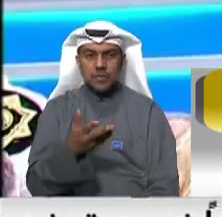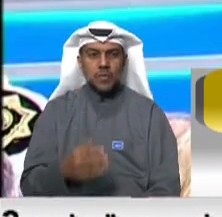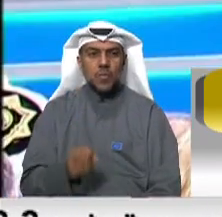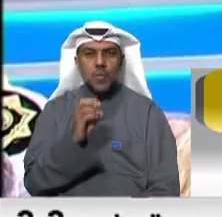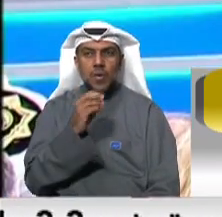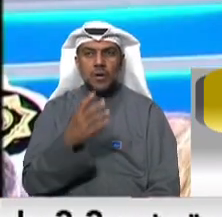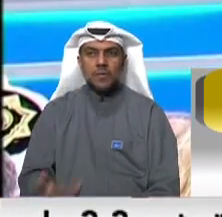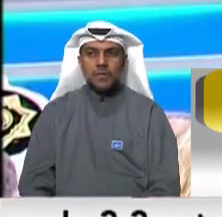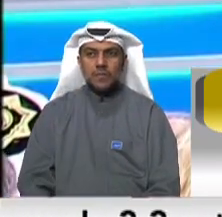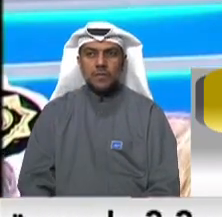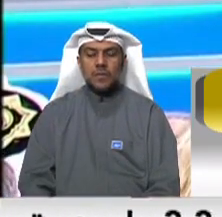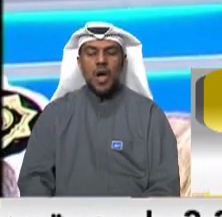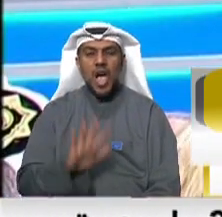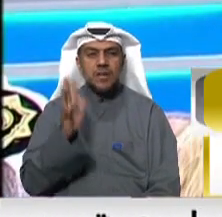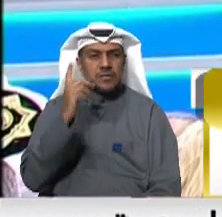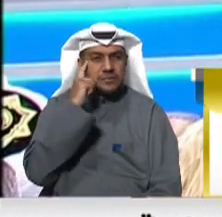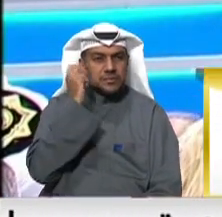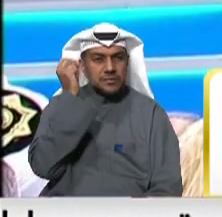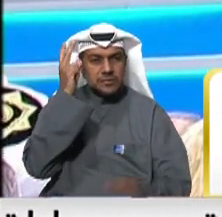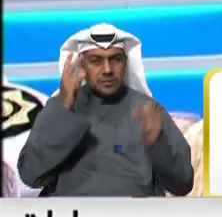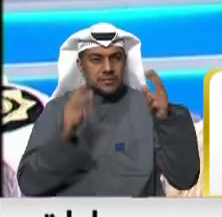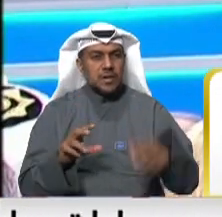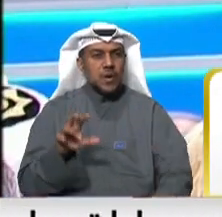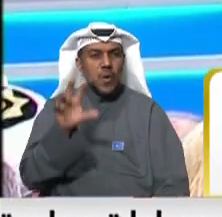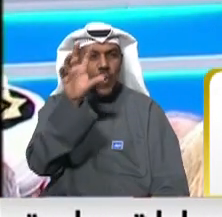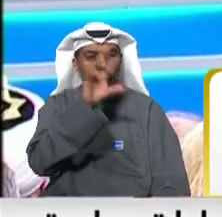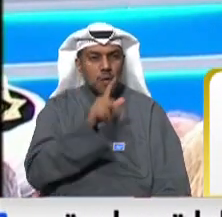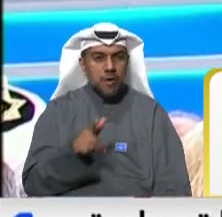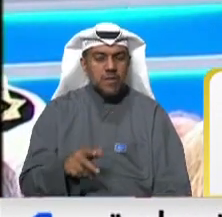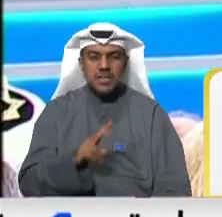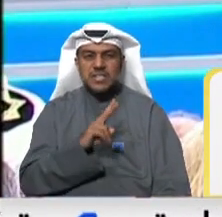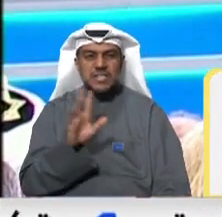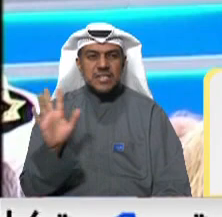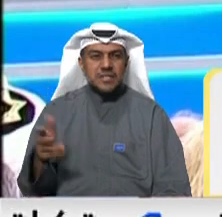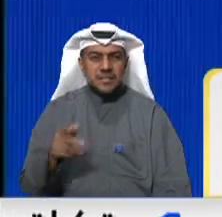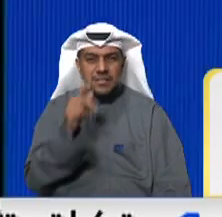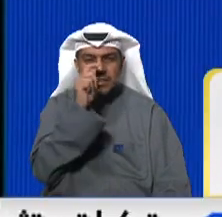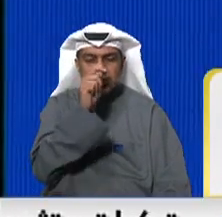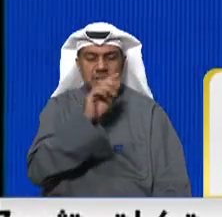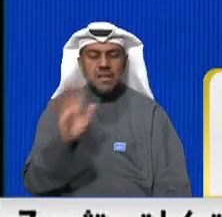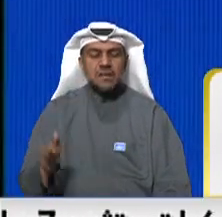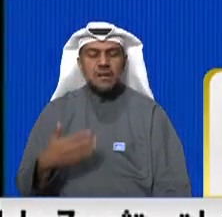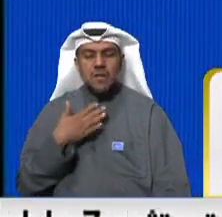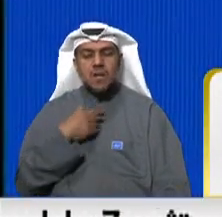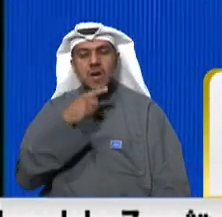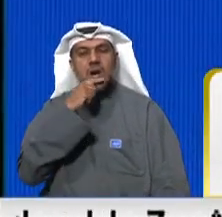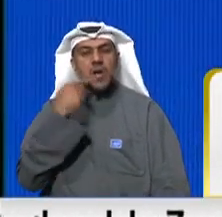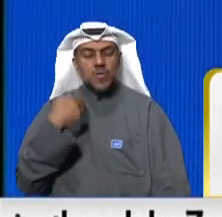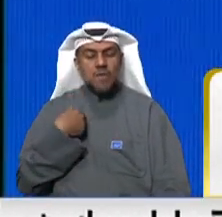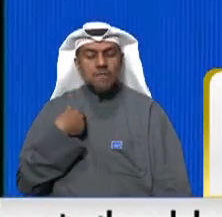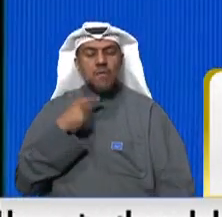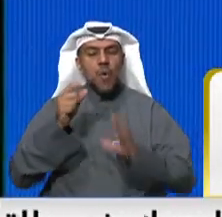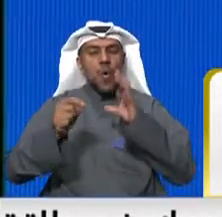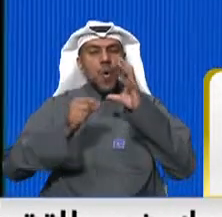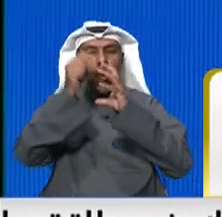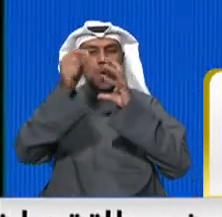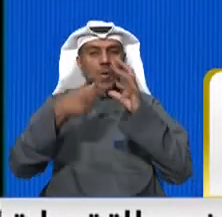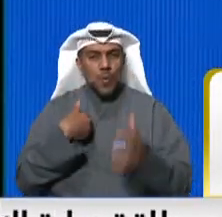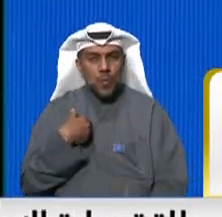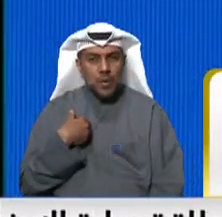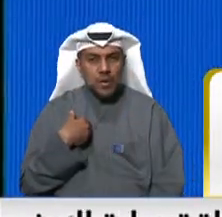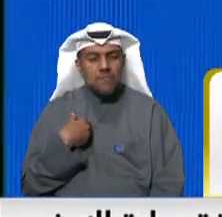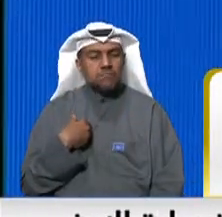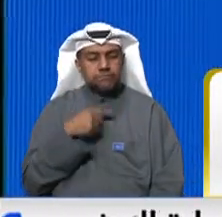كل ما يبتكر الغرب يخلق خطرا فع لنزاع باستخدام الاسلحه النوويه موسكو مستعده